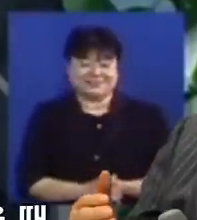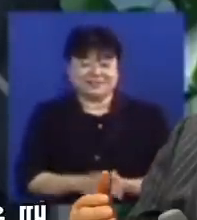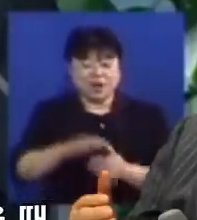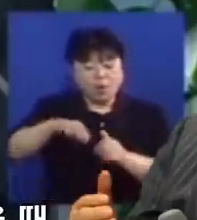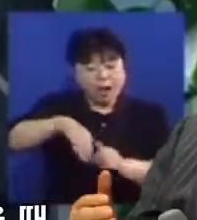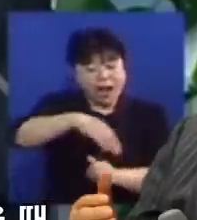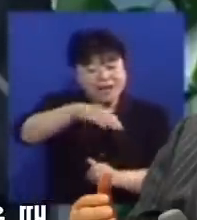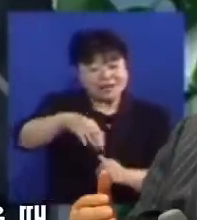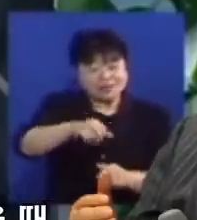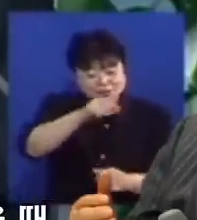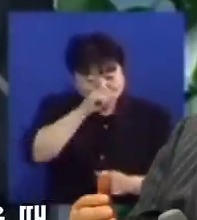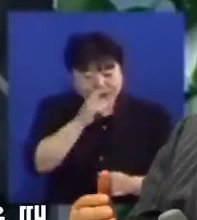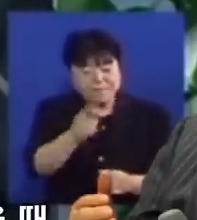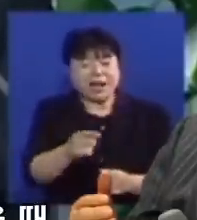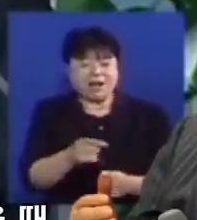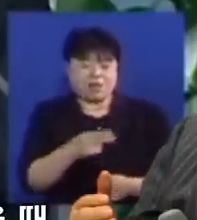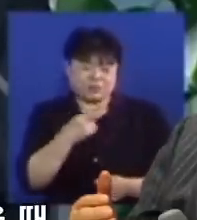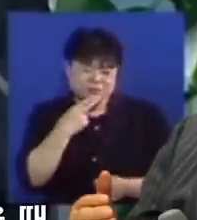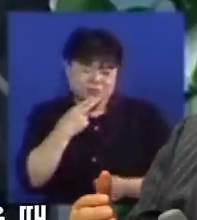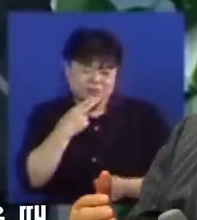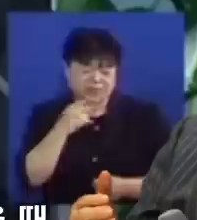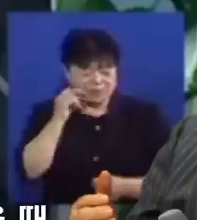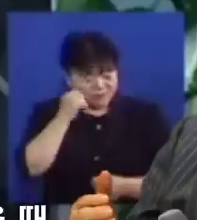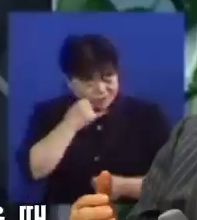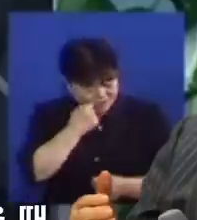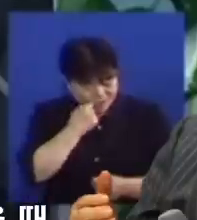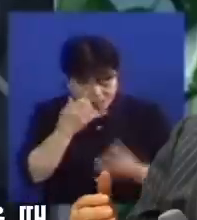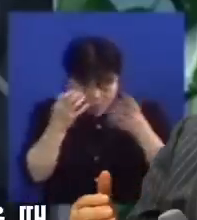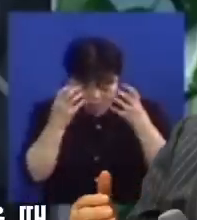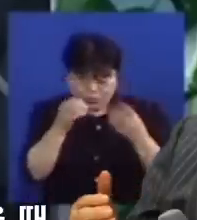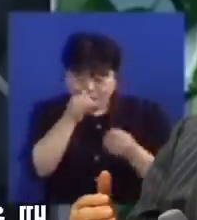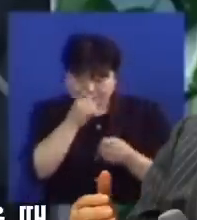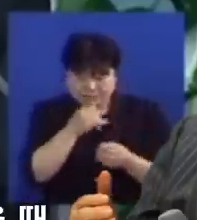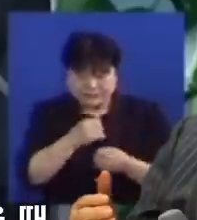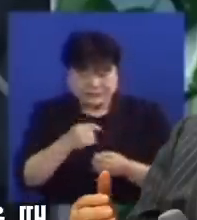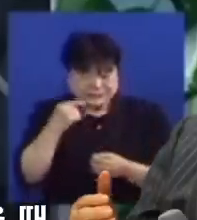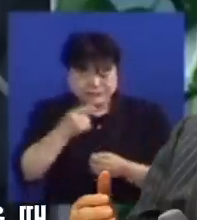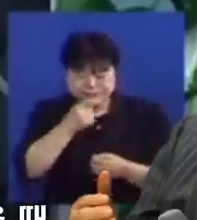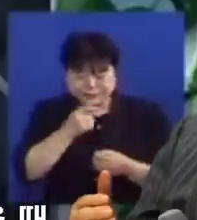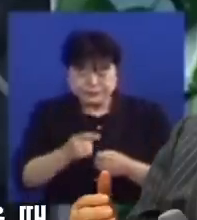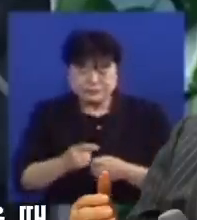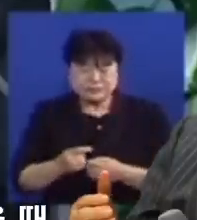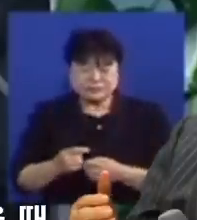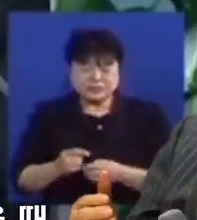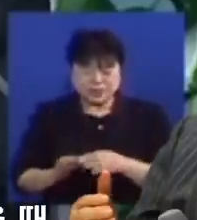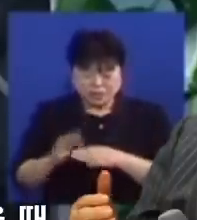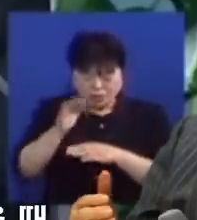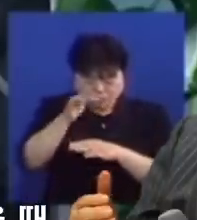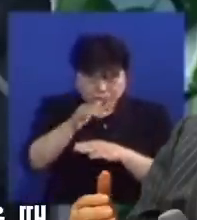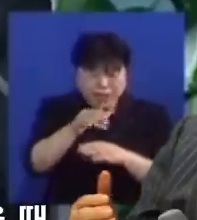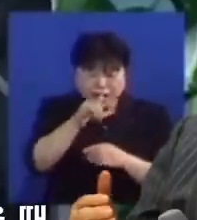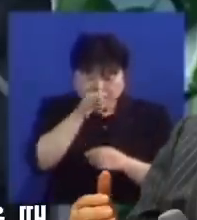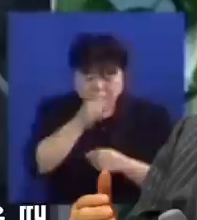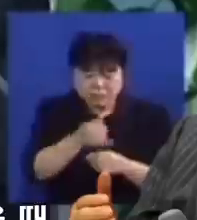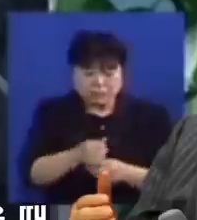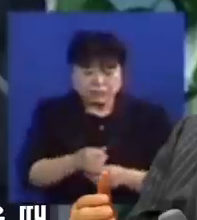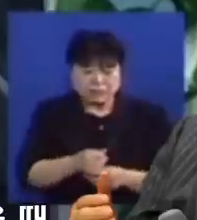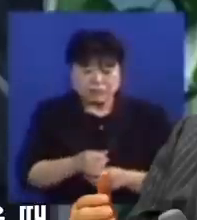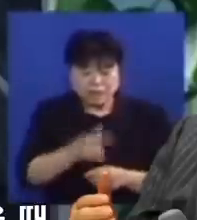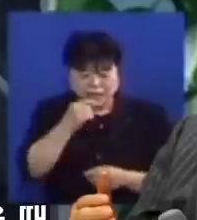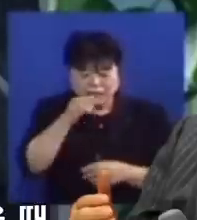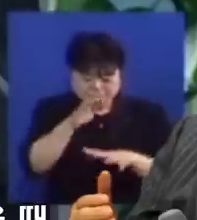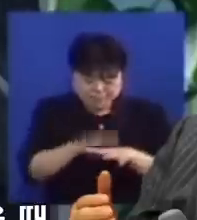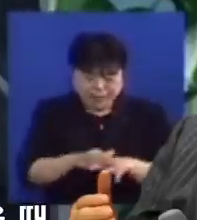환경이 좋다고 말은 아닙니다. 어렵고 고통스럽고 쓴물이 넘쳐나는 환경수가 있습니다.